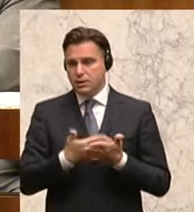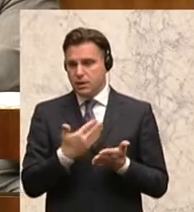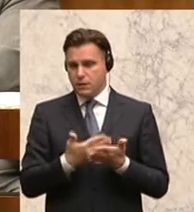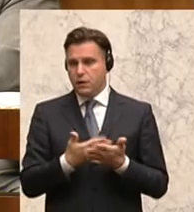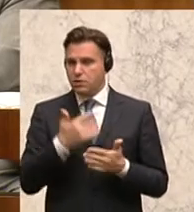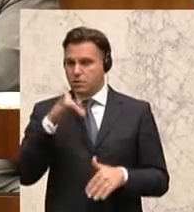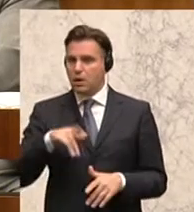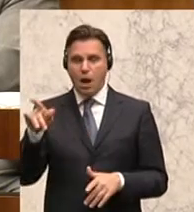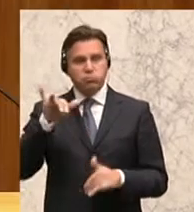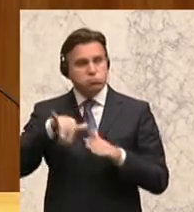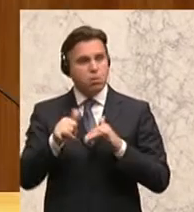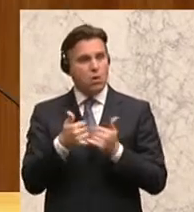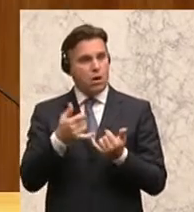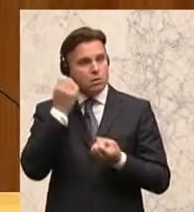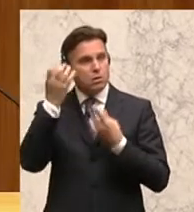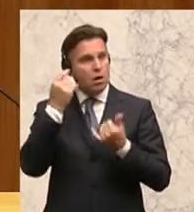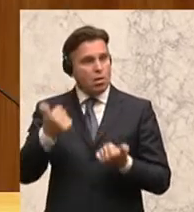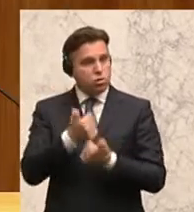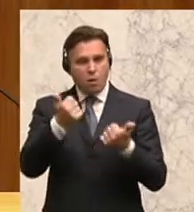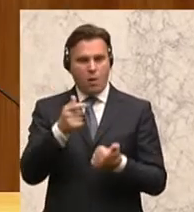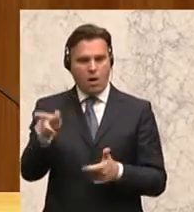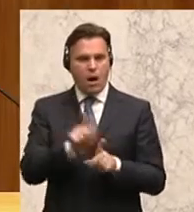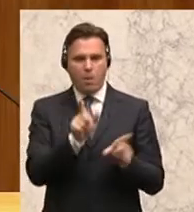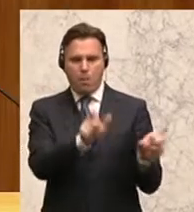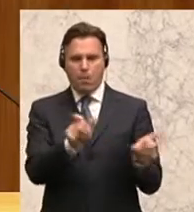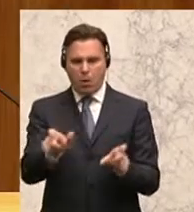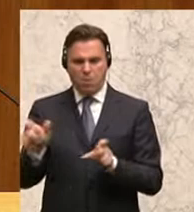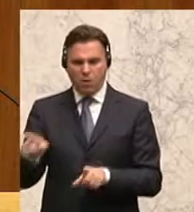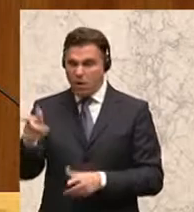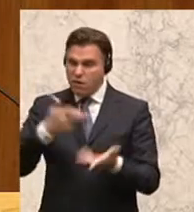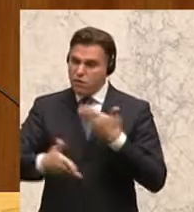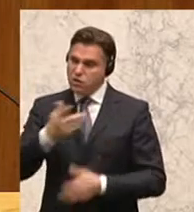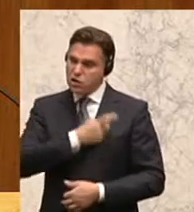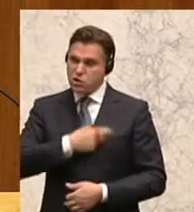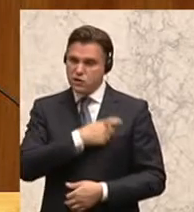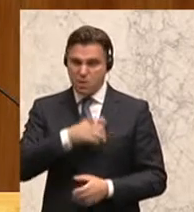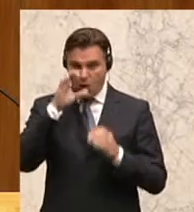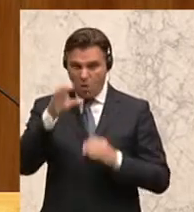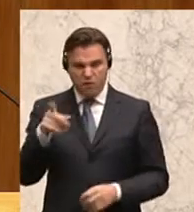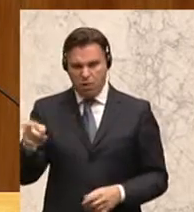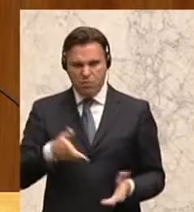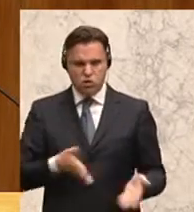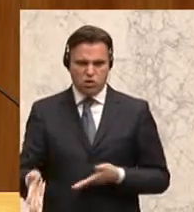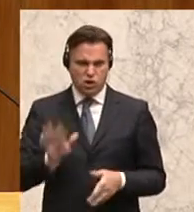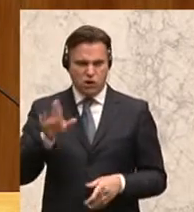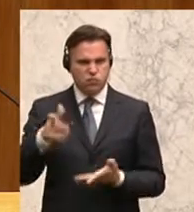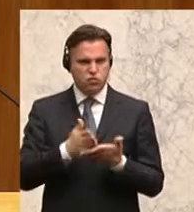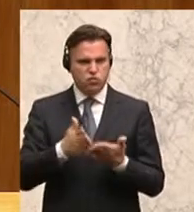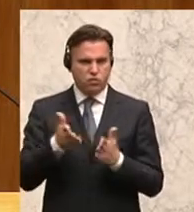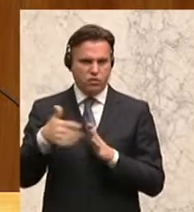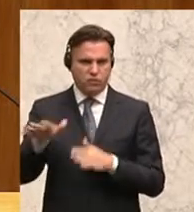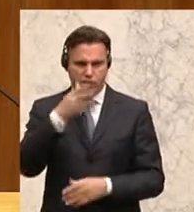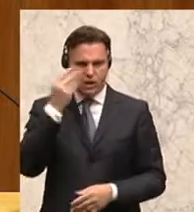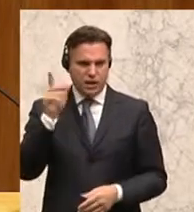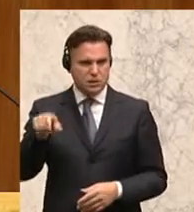innovativen Projekte lasst ihr dazu. Das hat mit Wirtschaftspartei ÖVP nichts zu tun. Da habt ihr abgedankt in Wirklichkeit. Ihr verfolgt